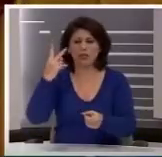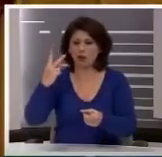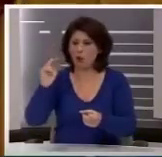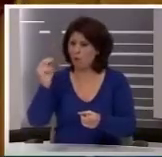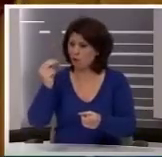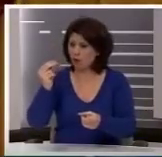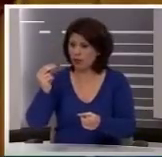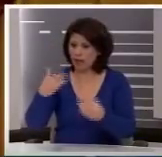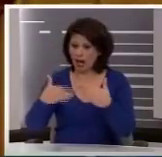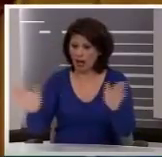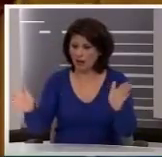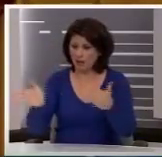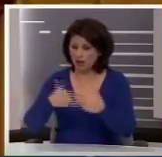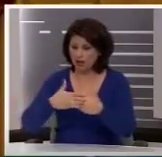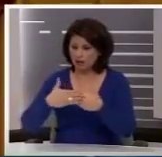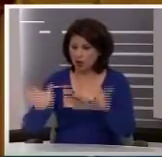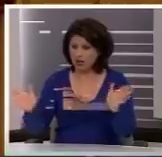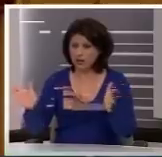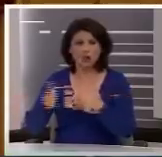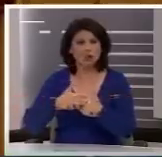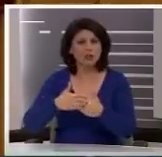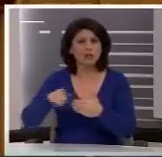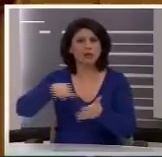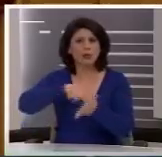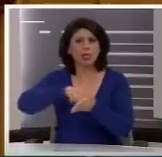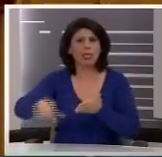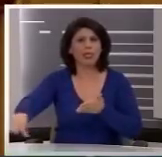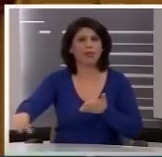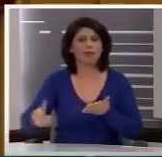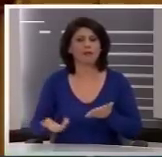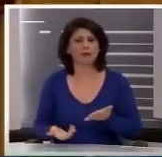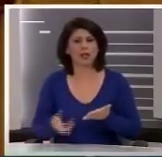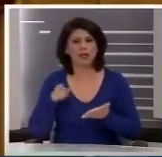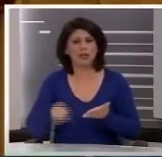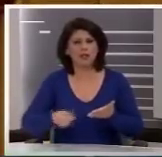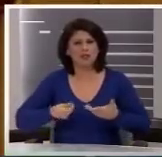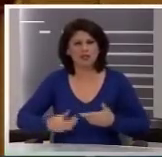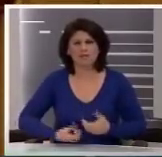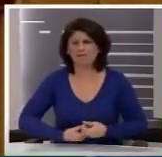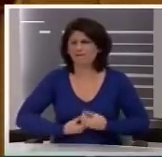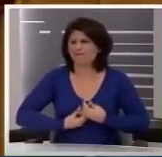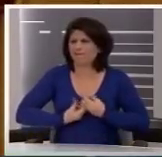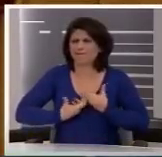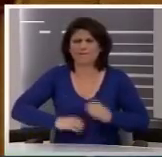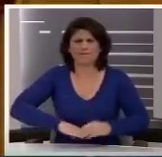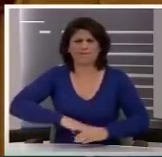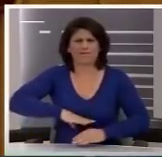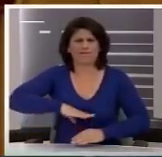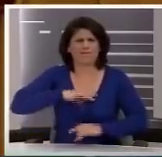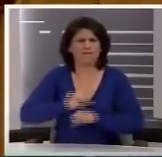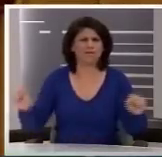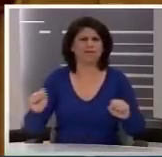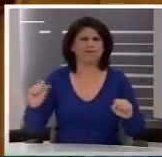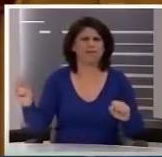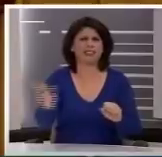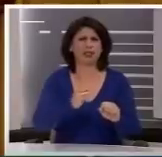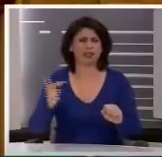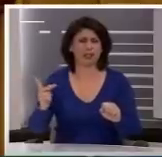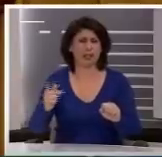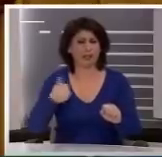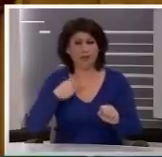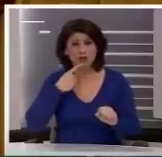κακουργήματα. Και γι' αυτά ακόμα υποκύπτουν σε μια συντομότατη παραγραφή. Και αυτό προκαλεί το δικαίωμα λαϊκό αίσθημα. Εμείς λοιπόν το λέμε εξ αρχής.